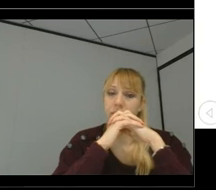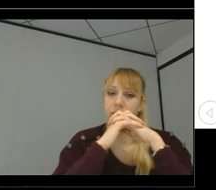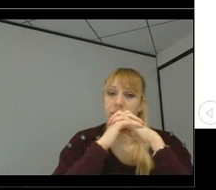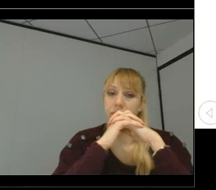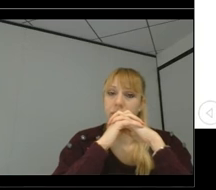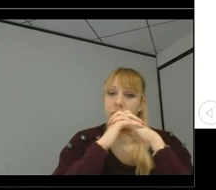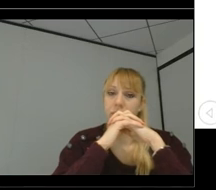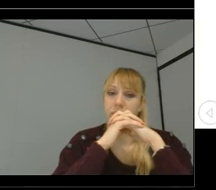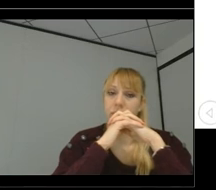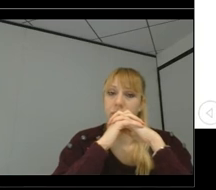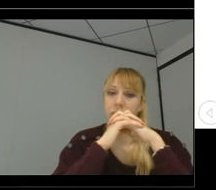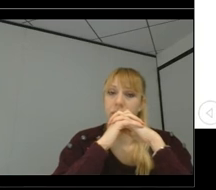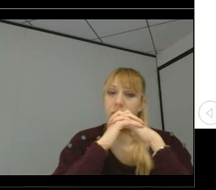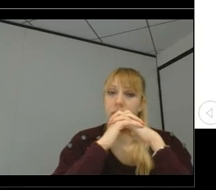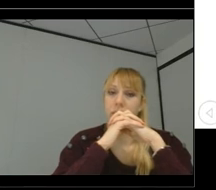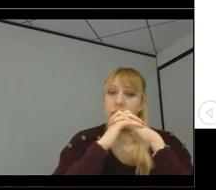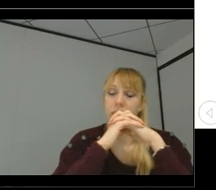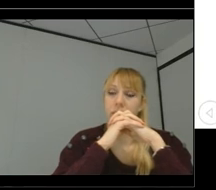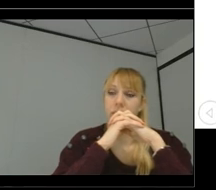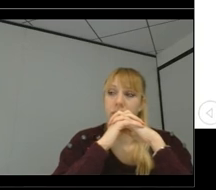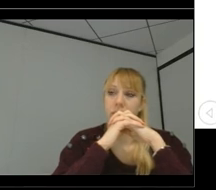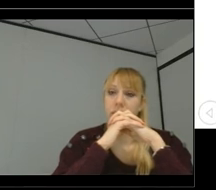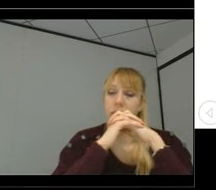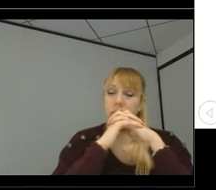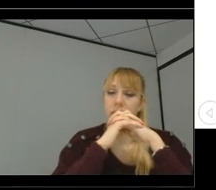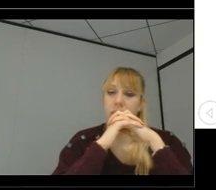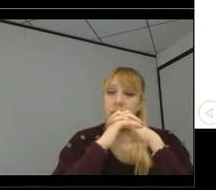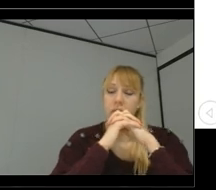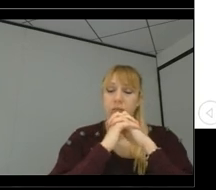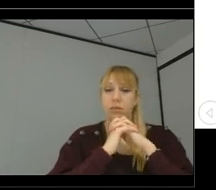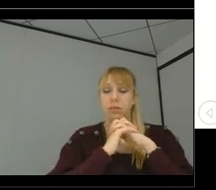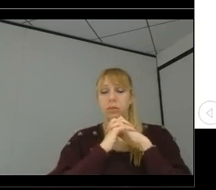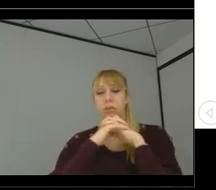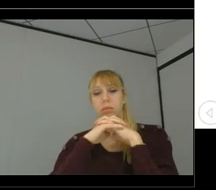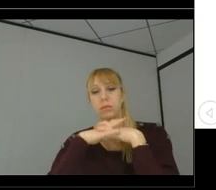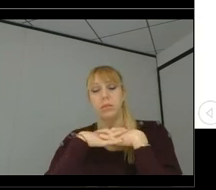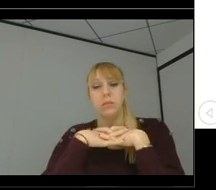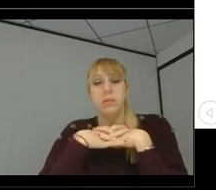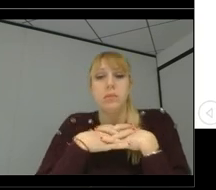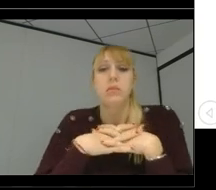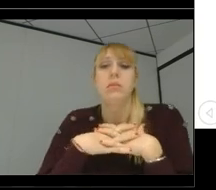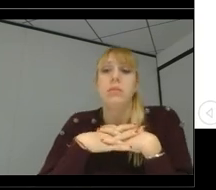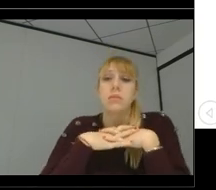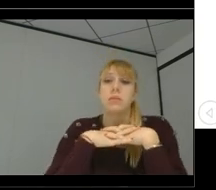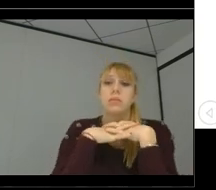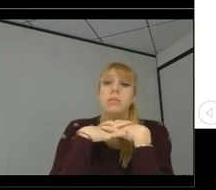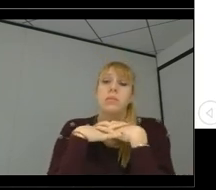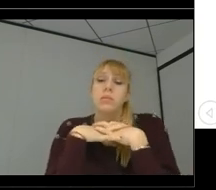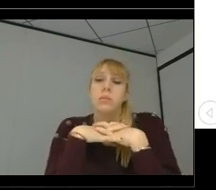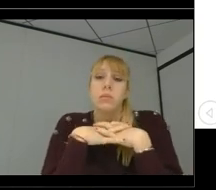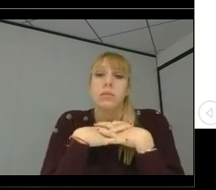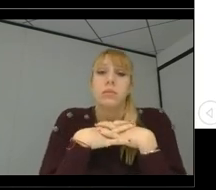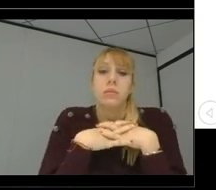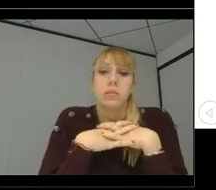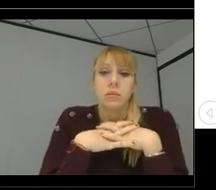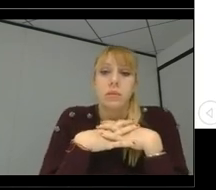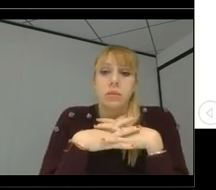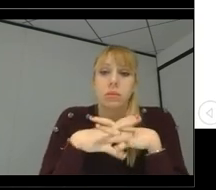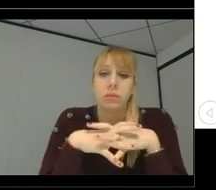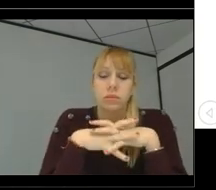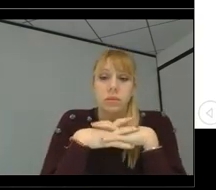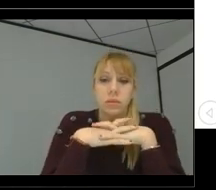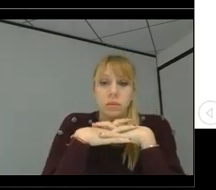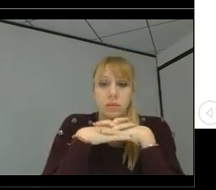a développé un add-on, donc Splunk, spécifique à la collecte des données, on va dire, exotiques des